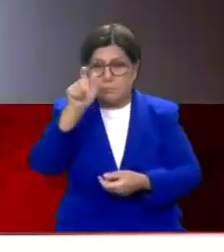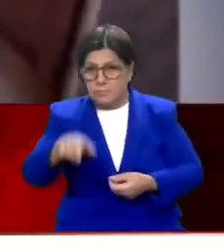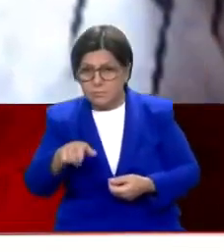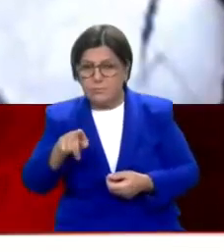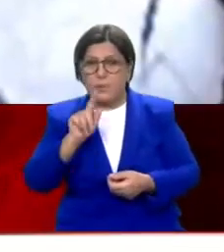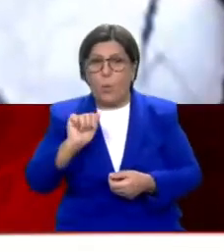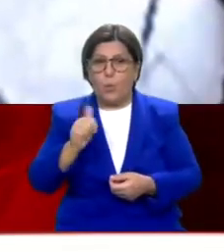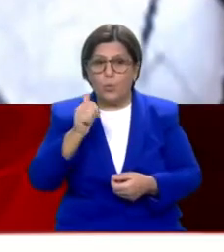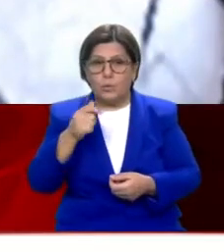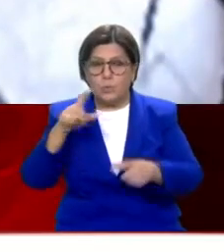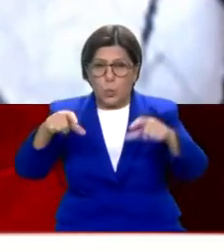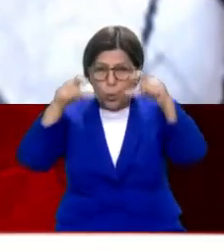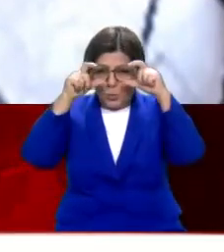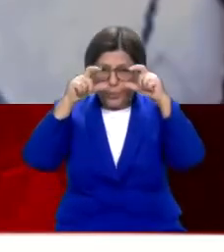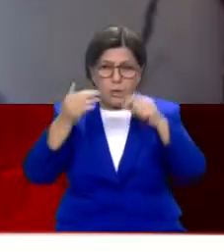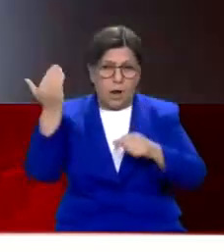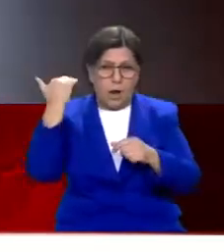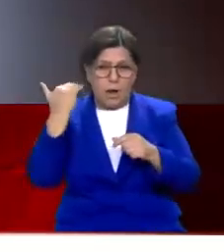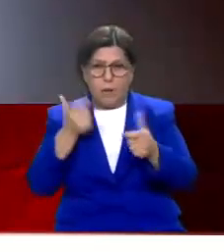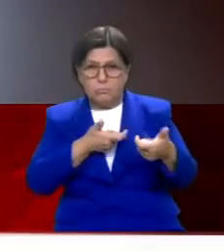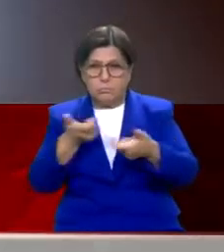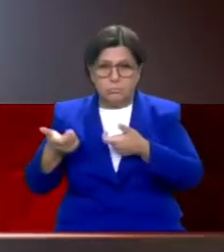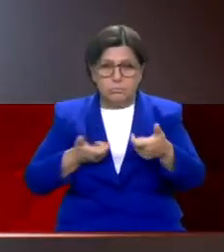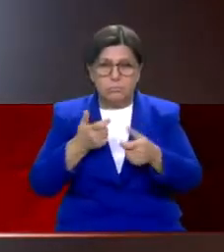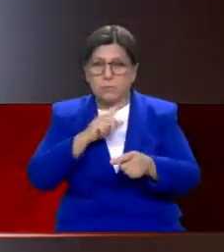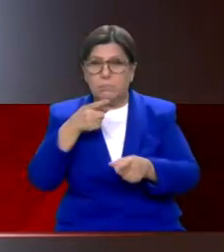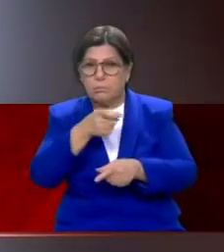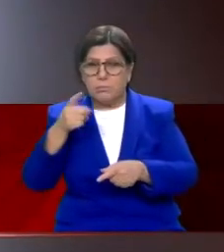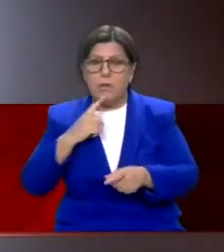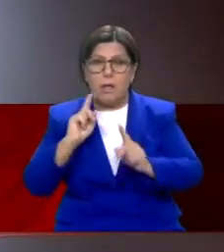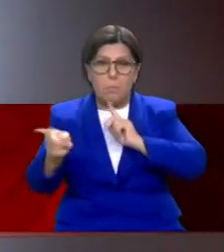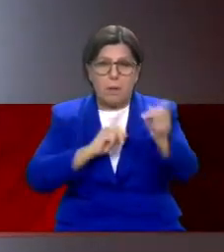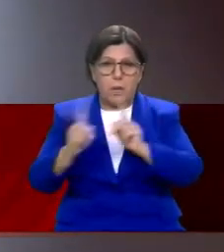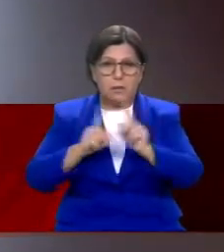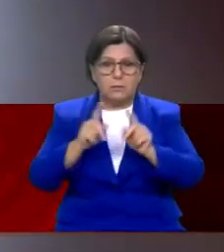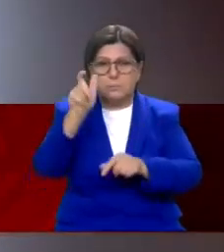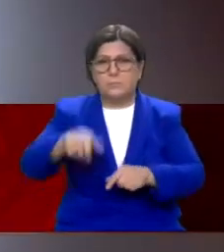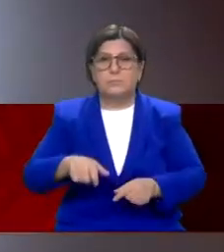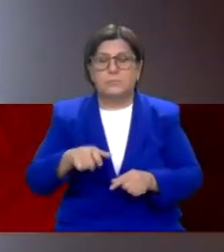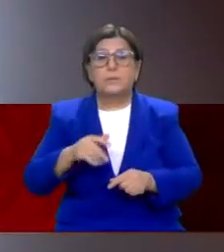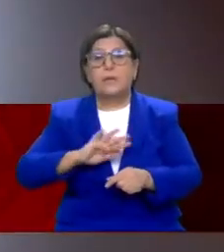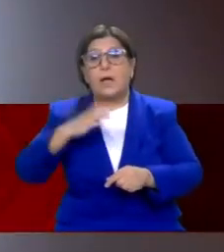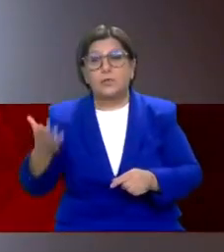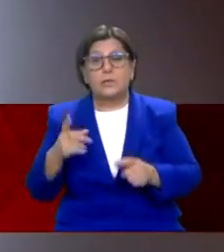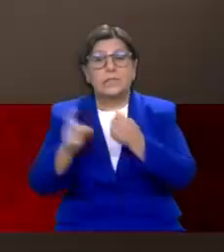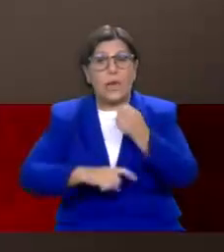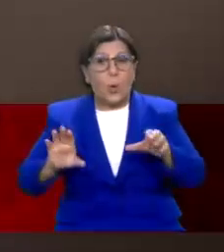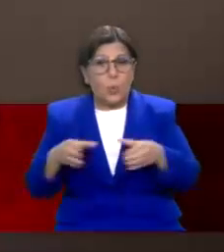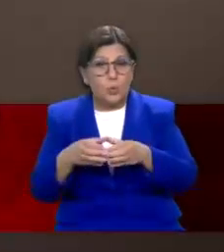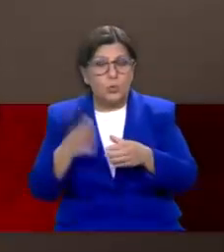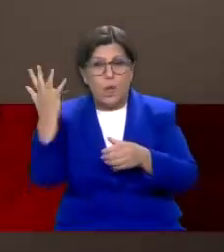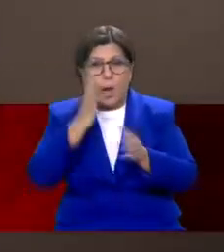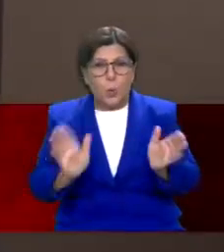Kolikov ise o gün gözlük takmış ve arka tarafta kalmıştı. Saldırıda emir komuta zinciri tanıdığı evdeydi. Ayrıca terör örgütünün